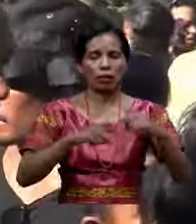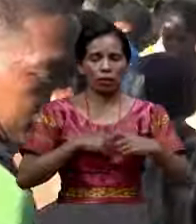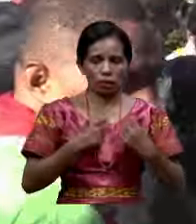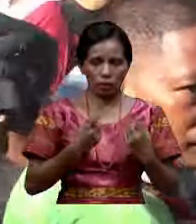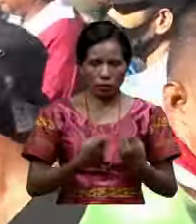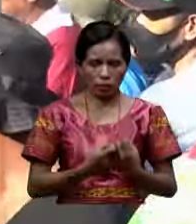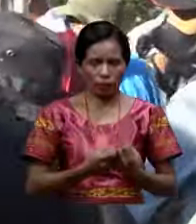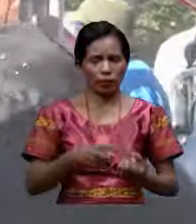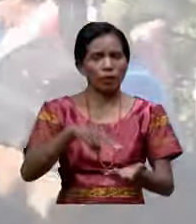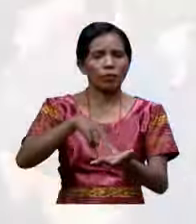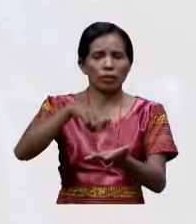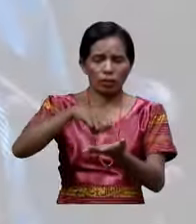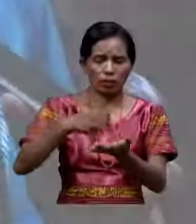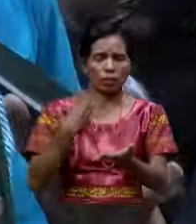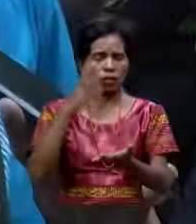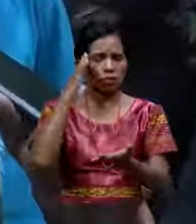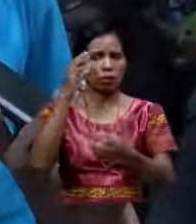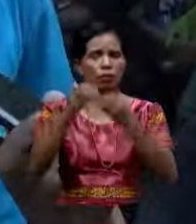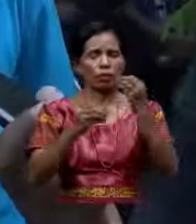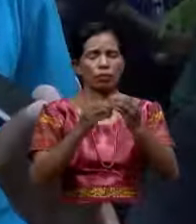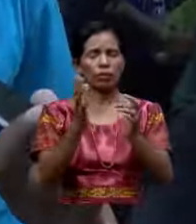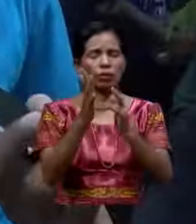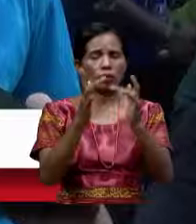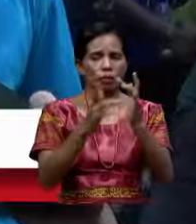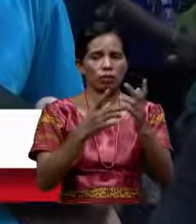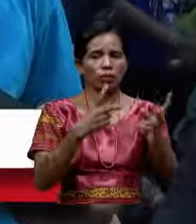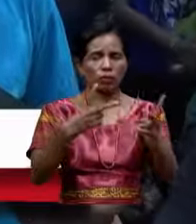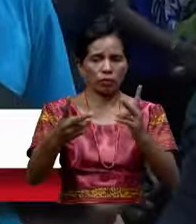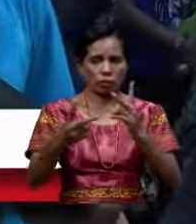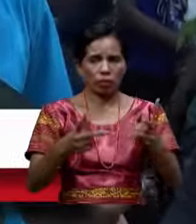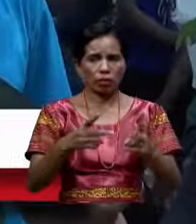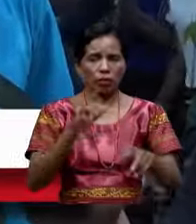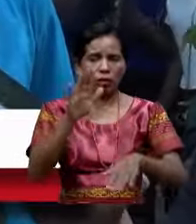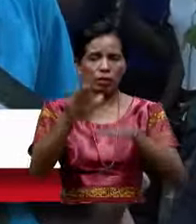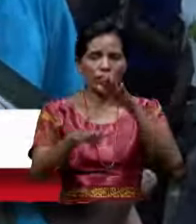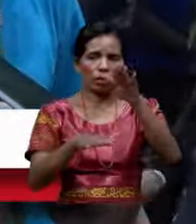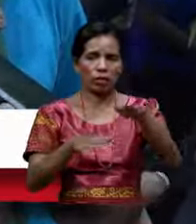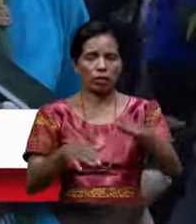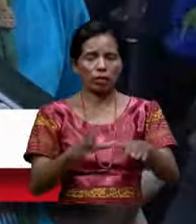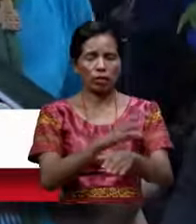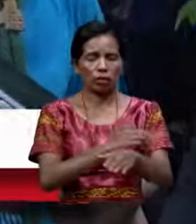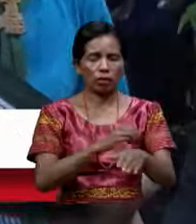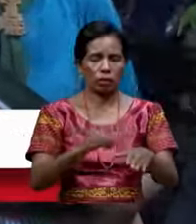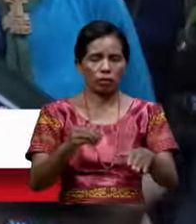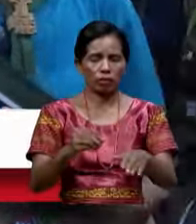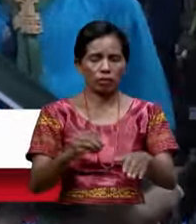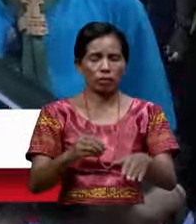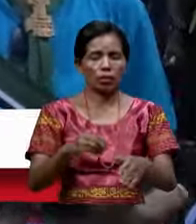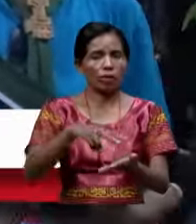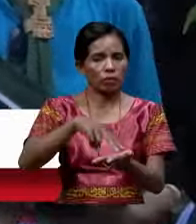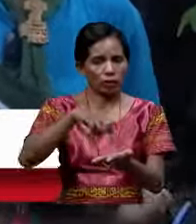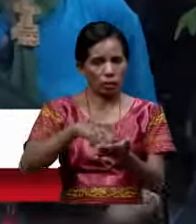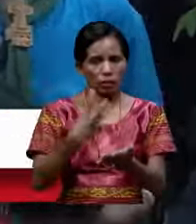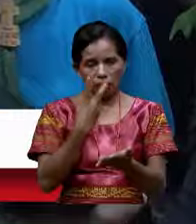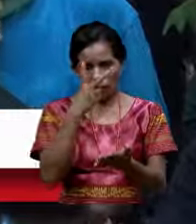kona ba Jesus ne viajing ba Calvario. Noi via sacra ne itabel hare o